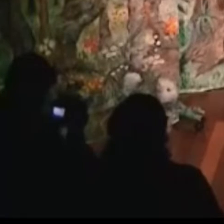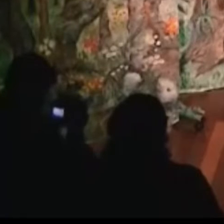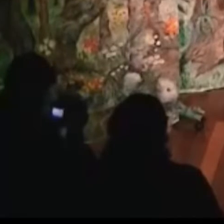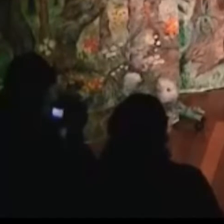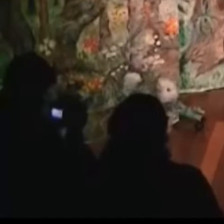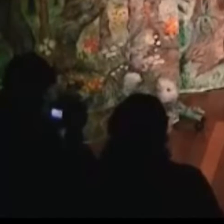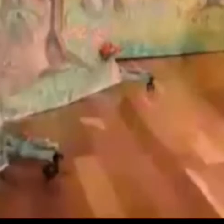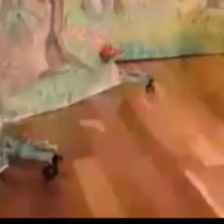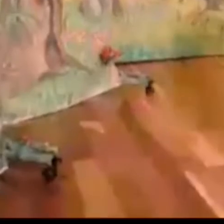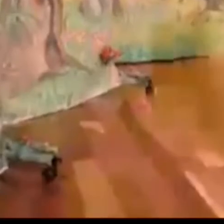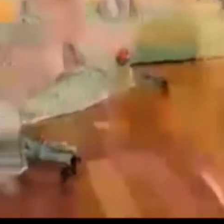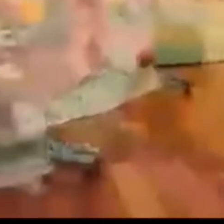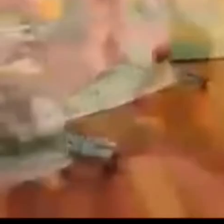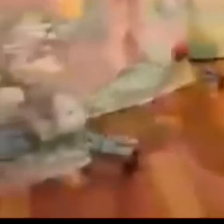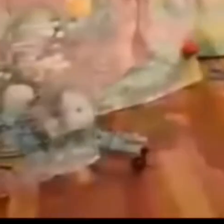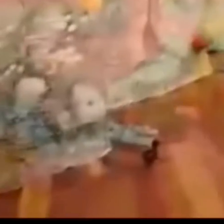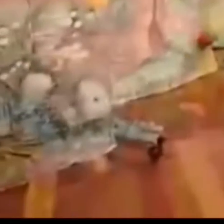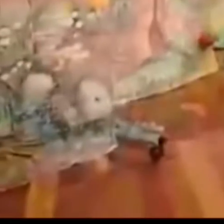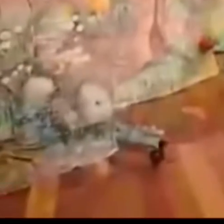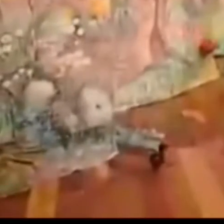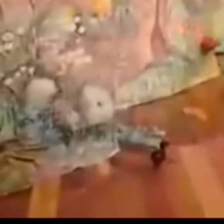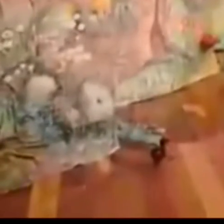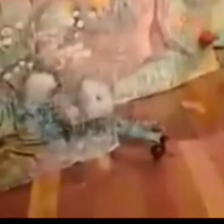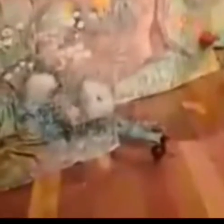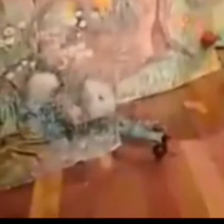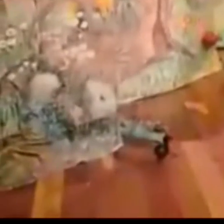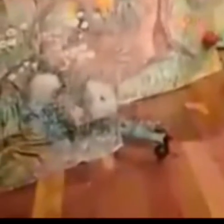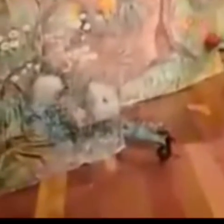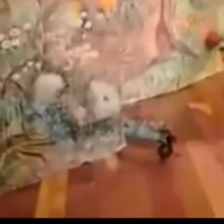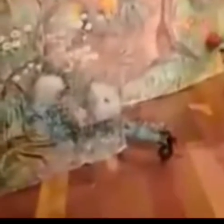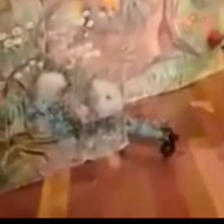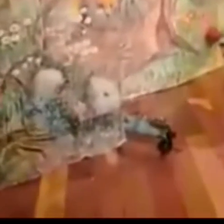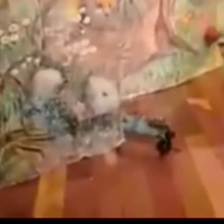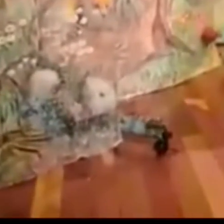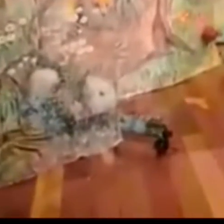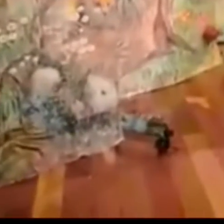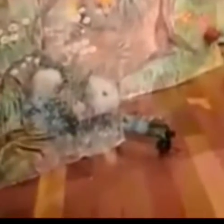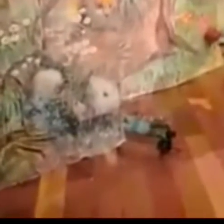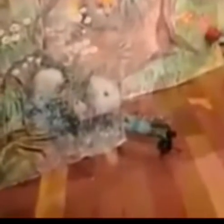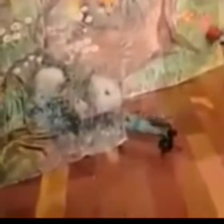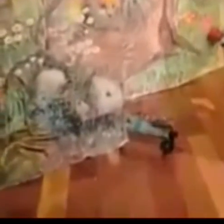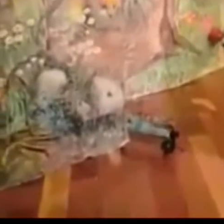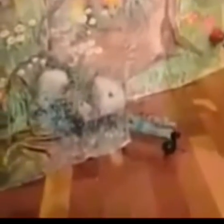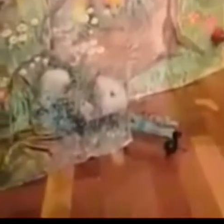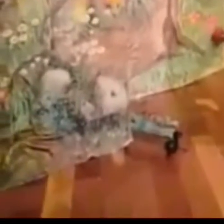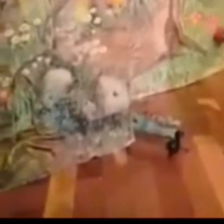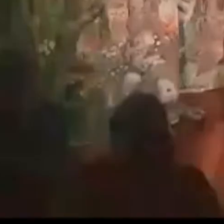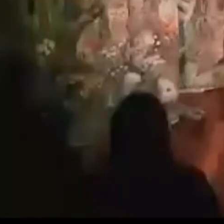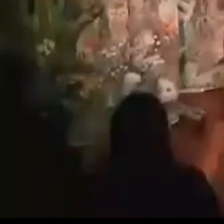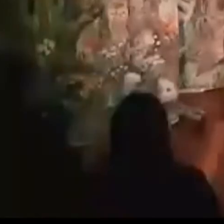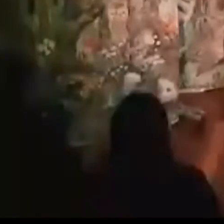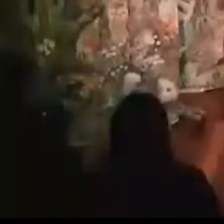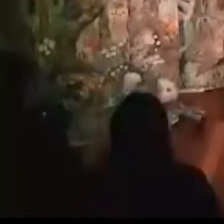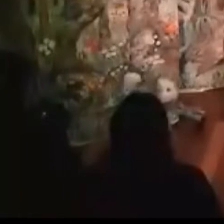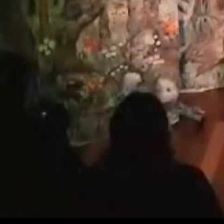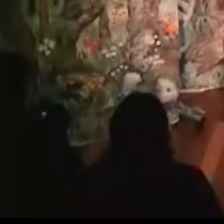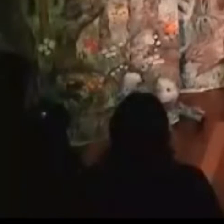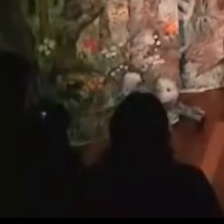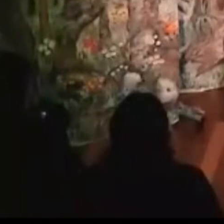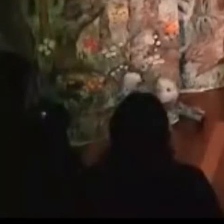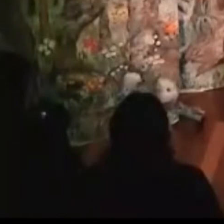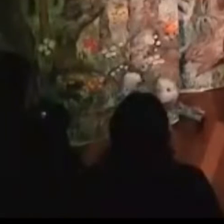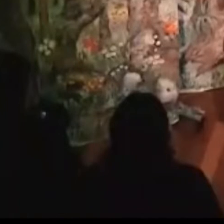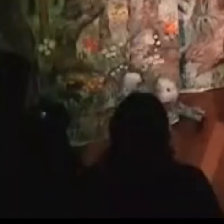bene. Mica un cappuccetto di gas nella gola che va via